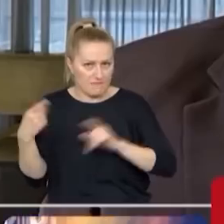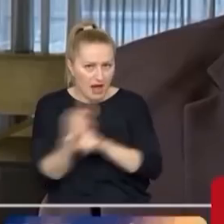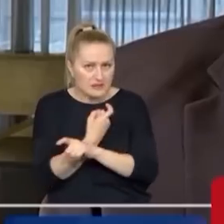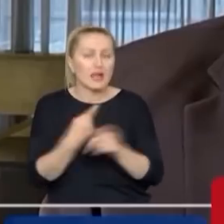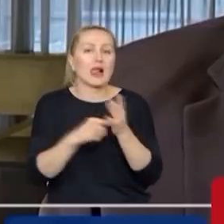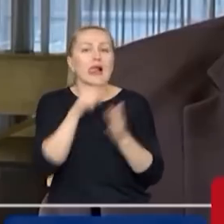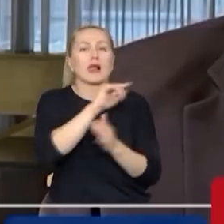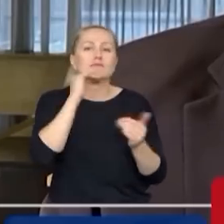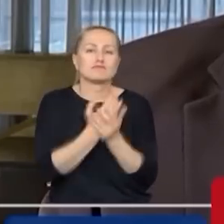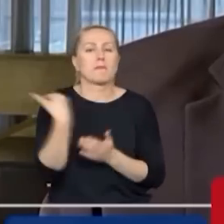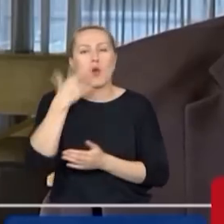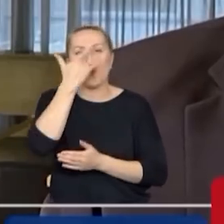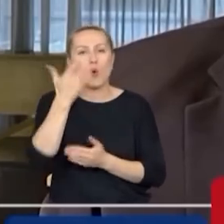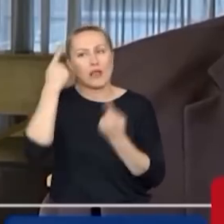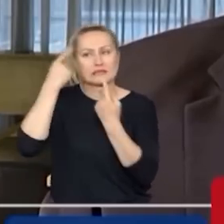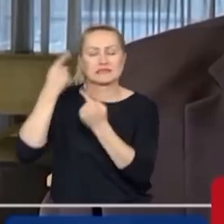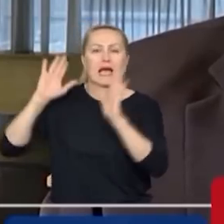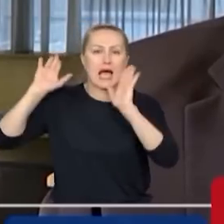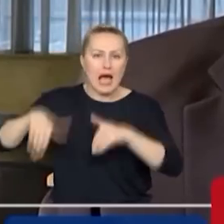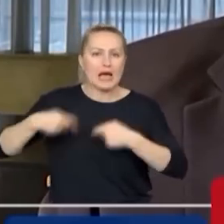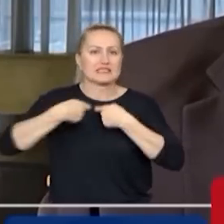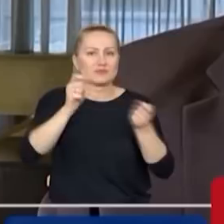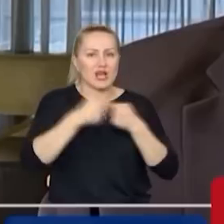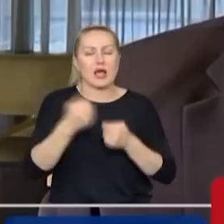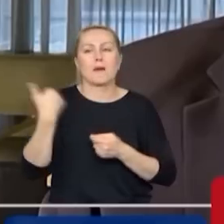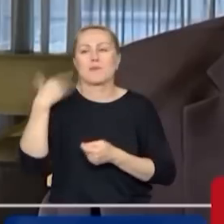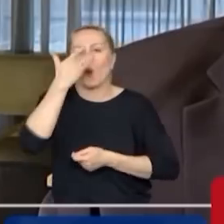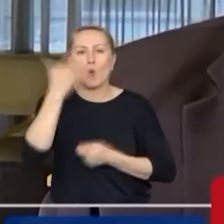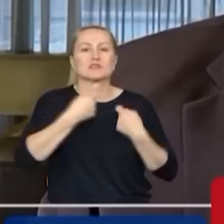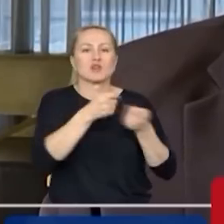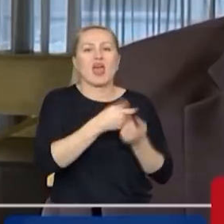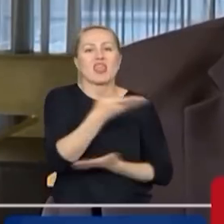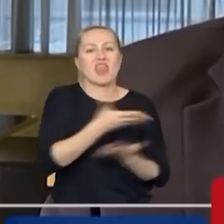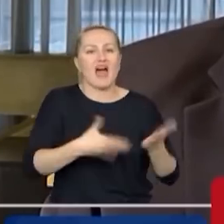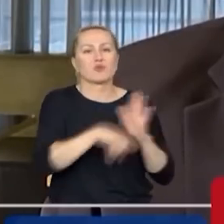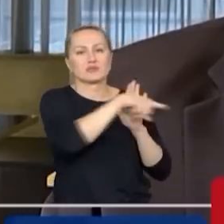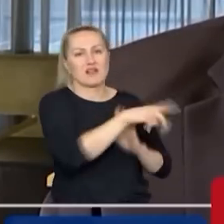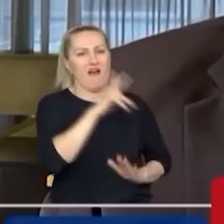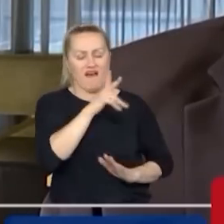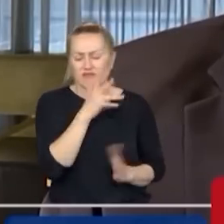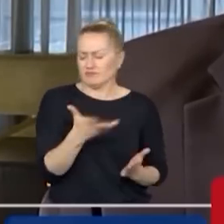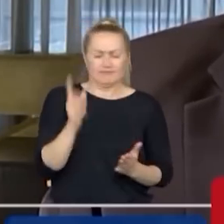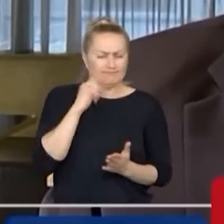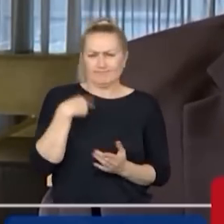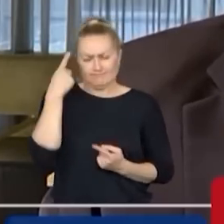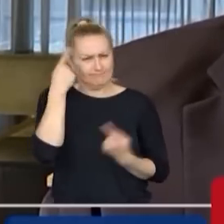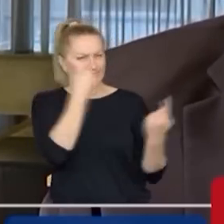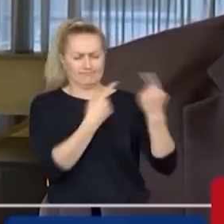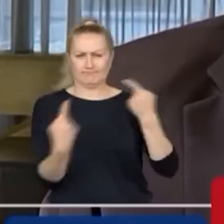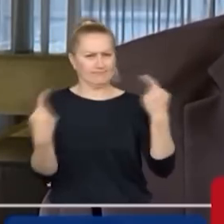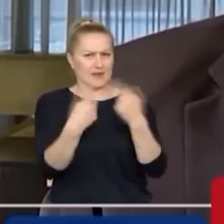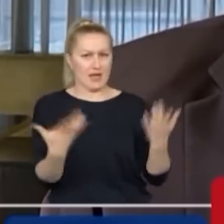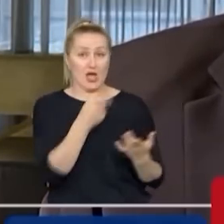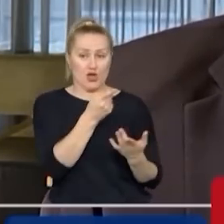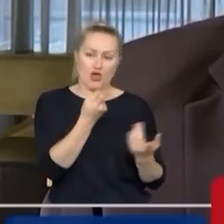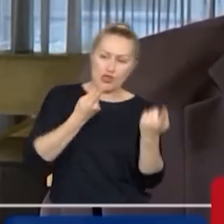pozwolić Białoruskali sprzedawać nawozy białoruskie na rynek afrykański. I to jest też nielogiczne, bo jedną ręką